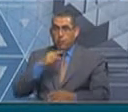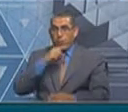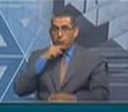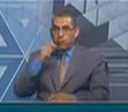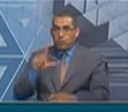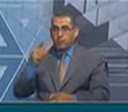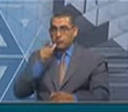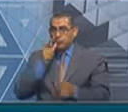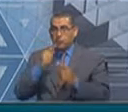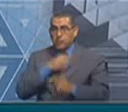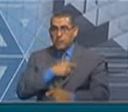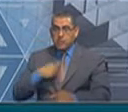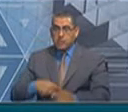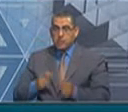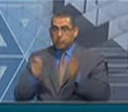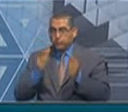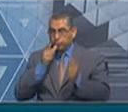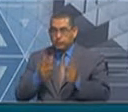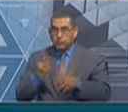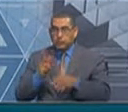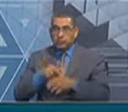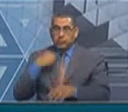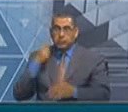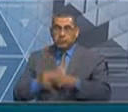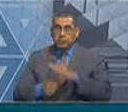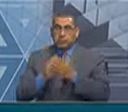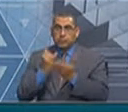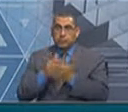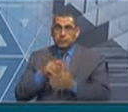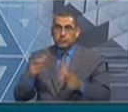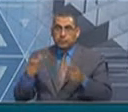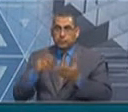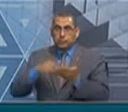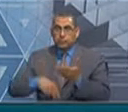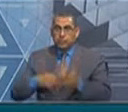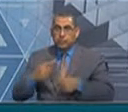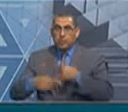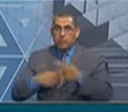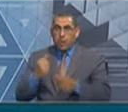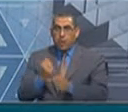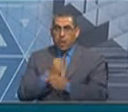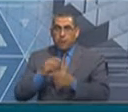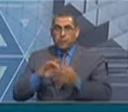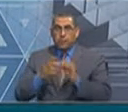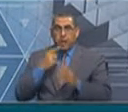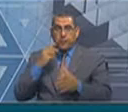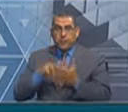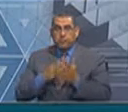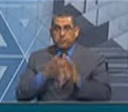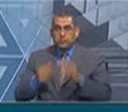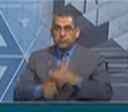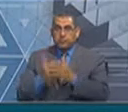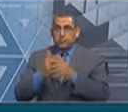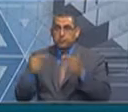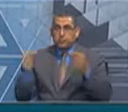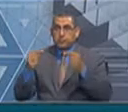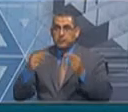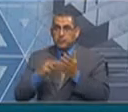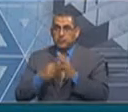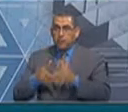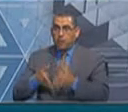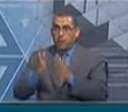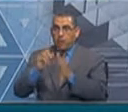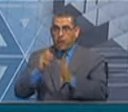وروسيا والصين، كما يصادق قادة الدول خلال أعمال الدورة على إعلان مناهض للإجراءات